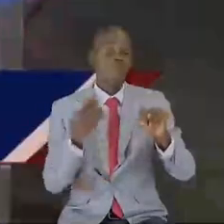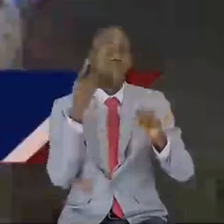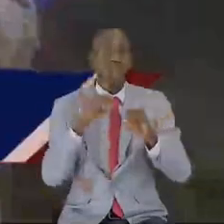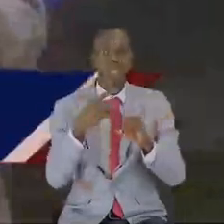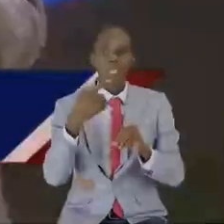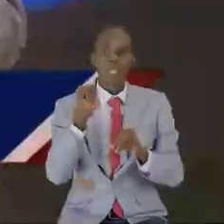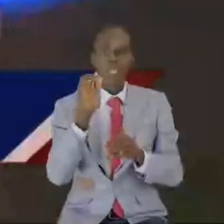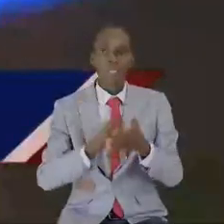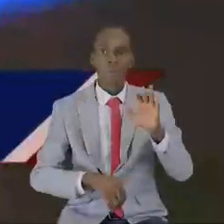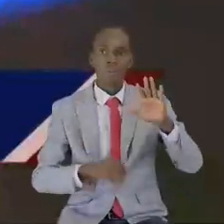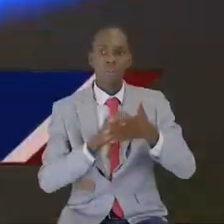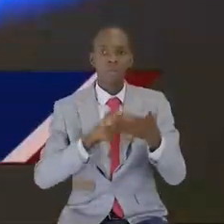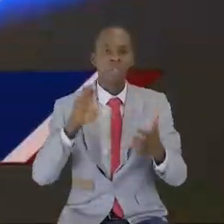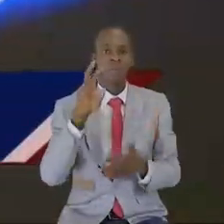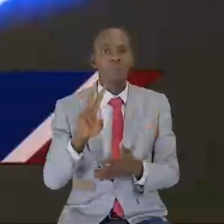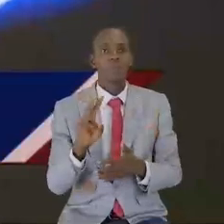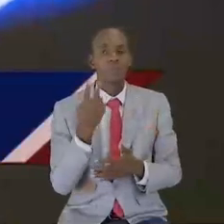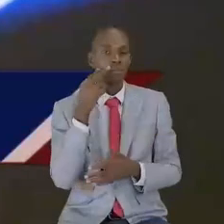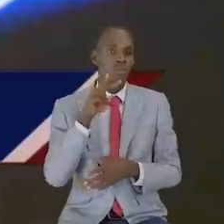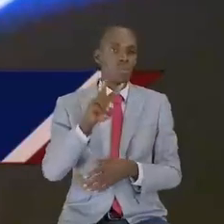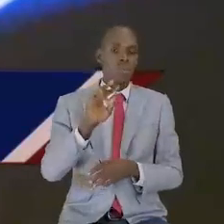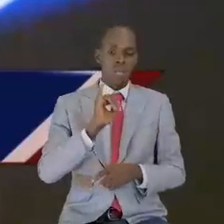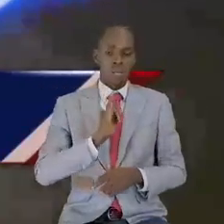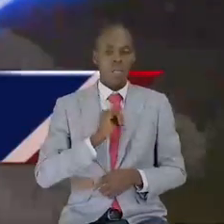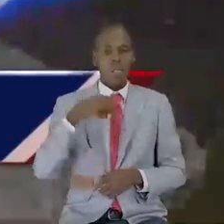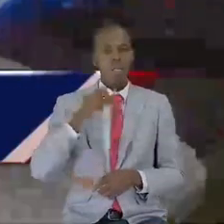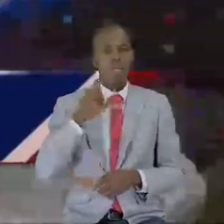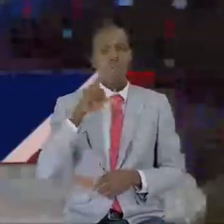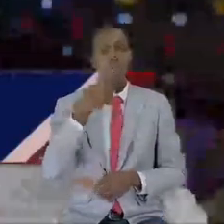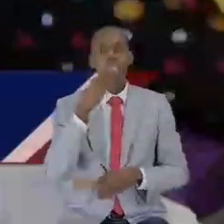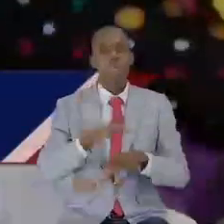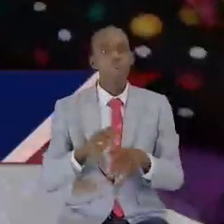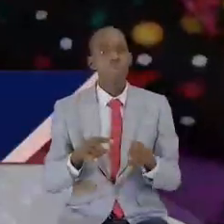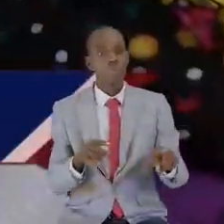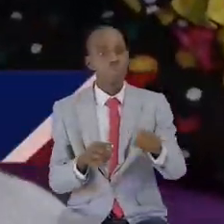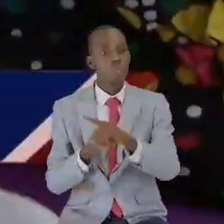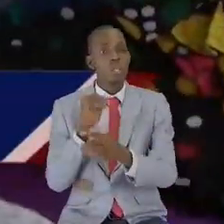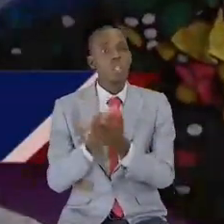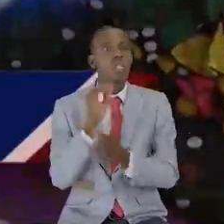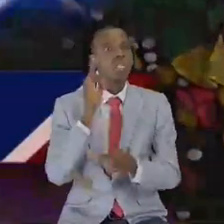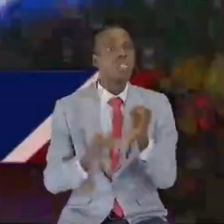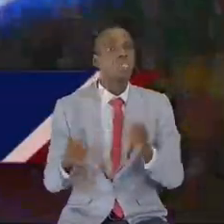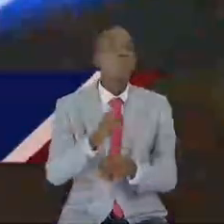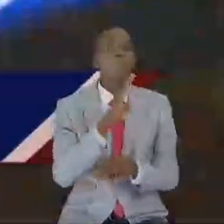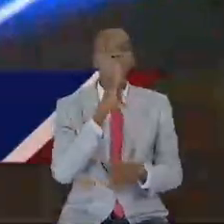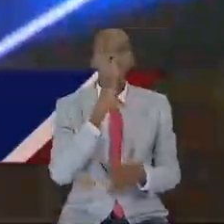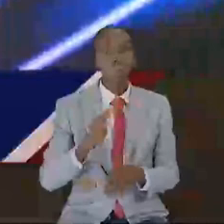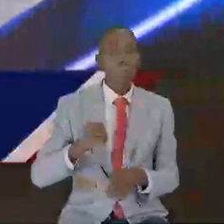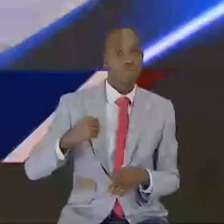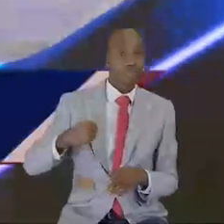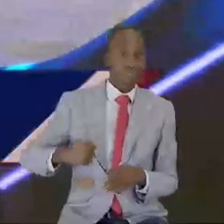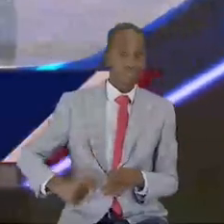de la circoncision. Galates chapitre 5, verset 2. Voici moi, Paul, je vous dis que si vous